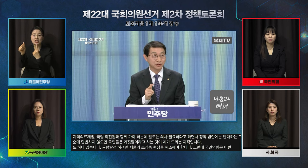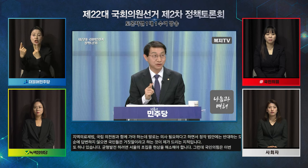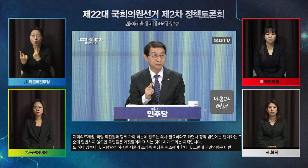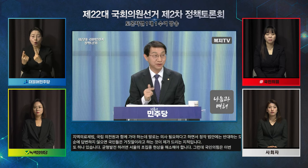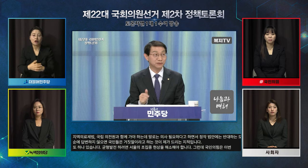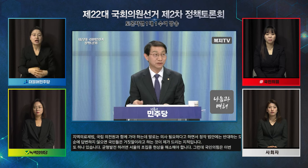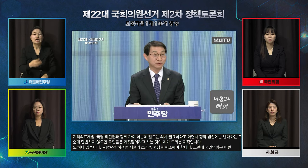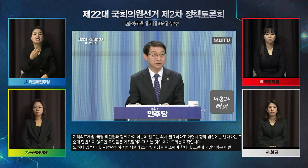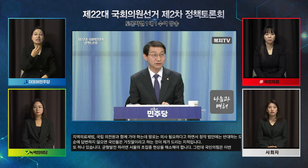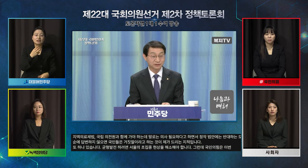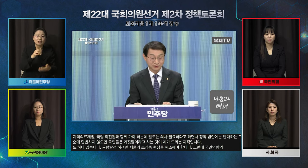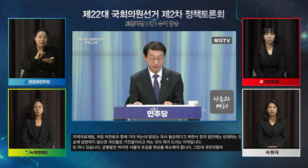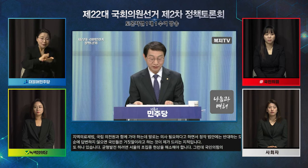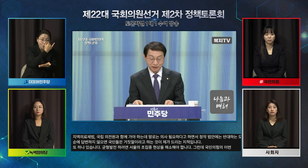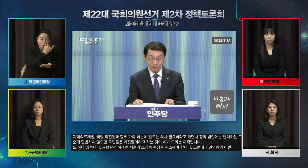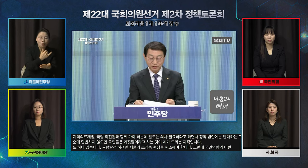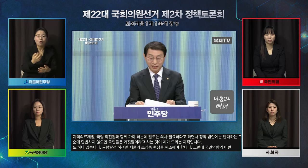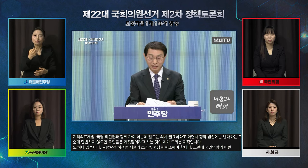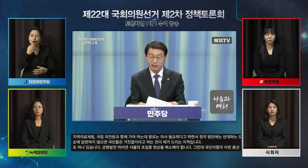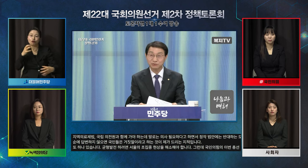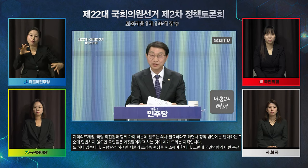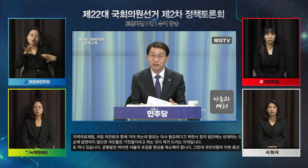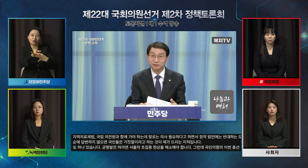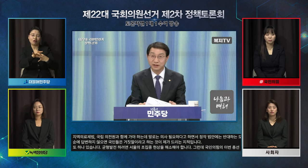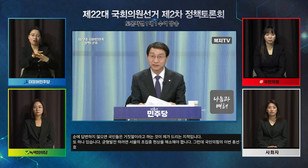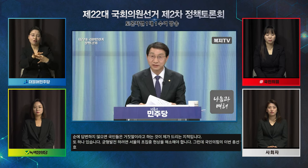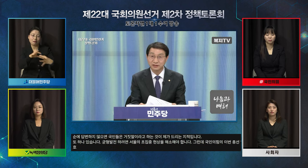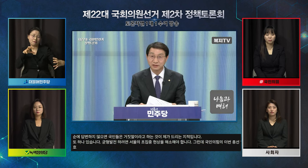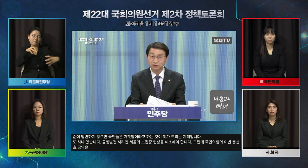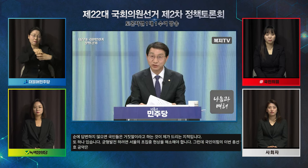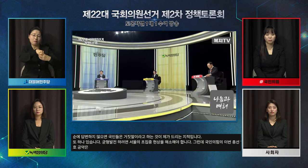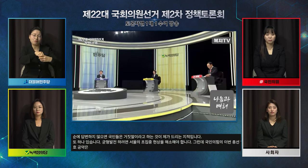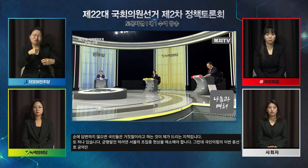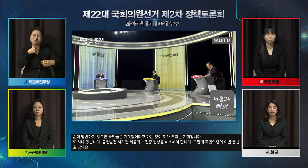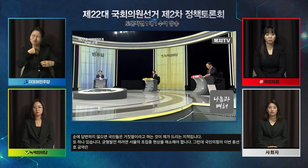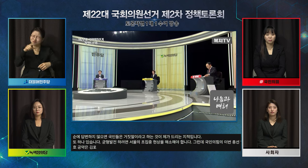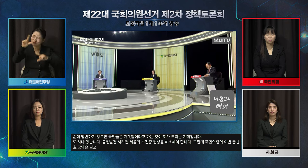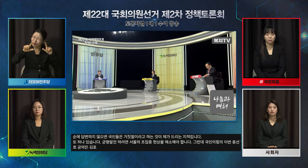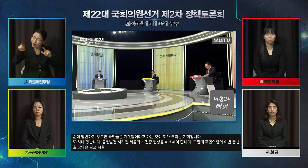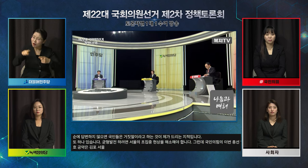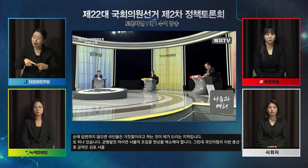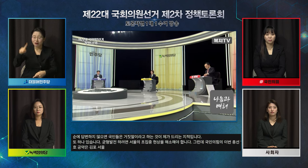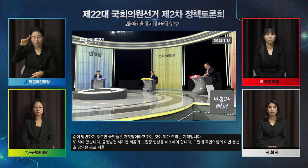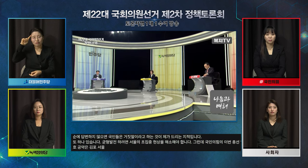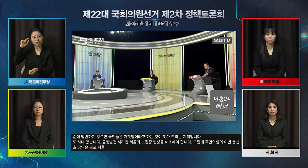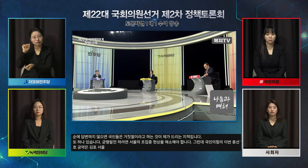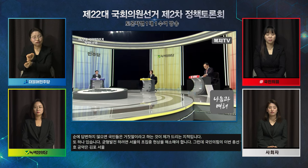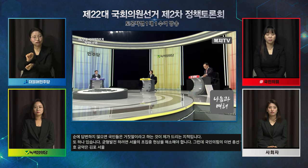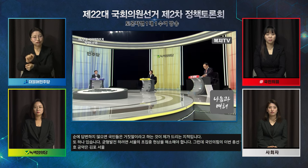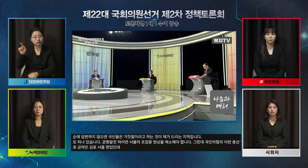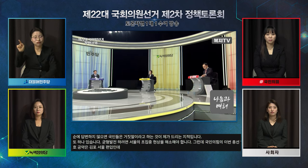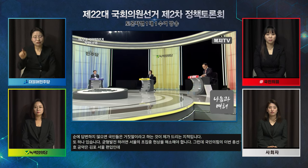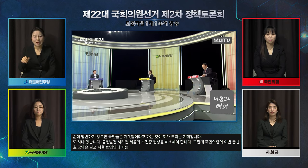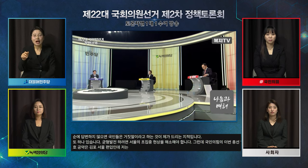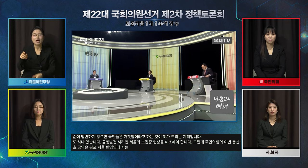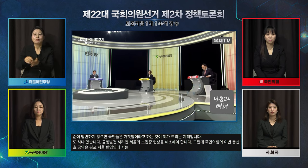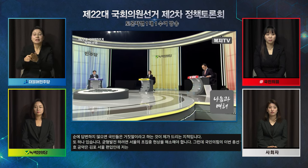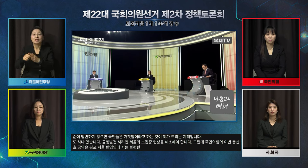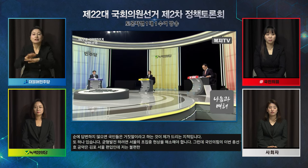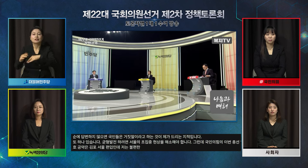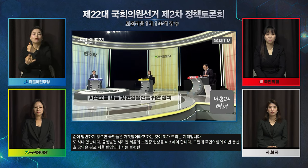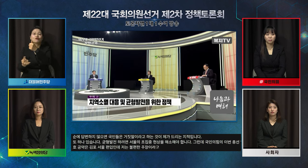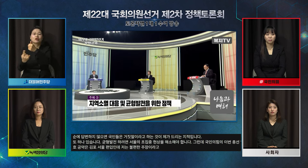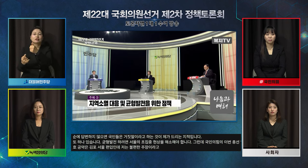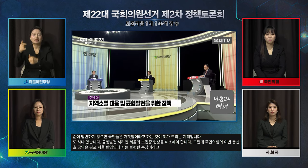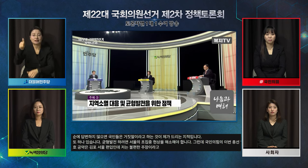김포 서울 편입이었거든요. 저는 대단히 부채김한 주장으로 생각했습니다. 더구나 한동훈 비대위원장은